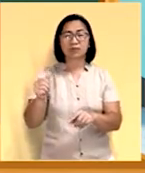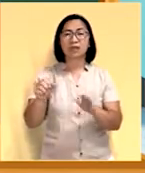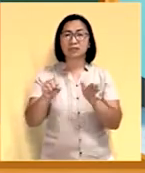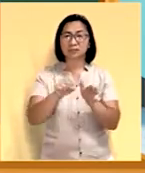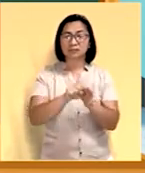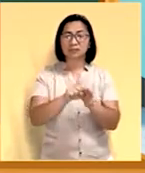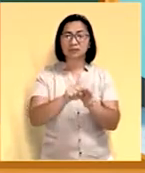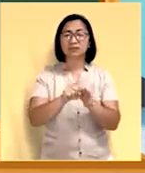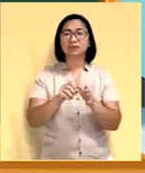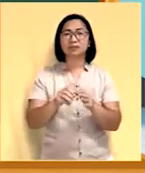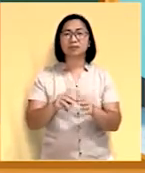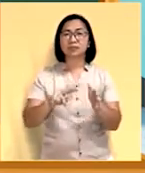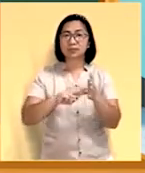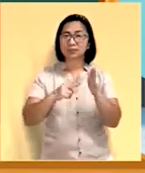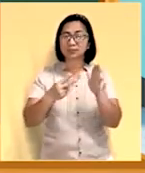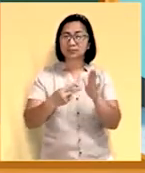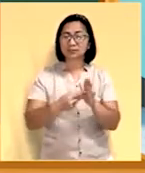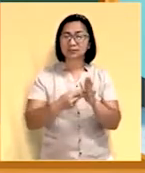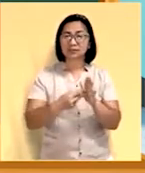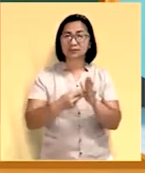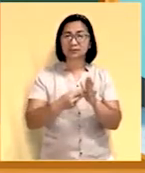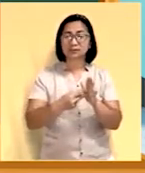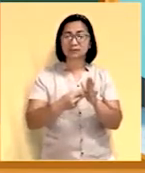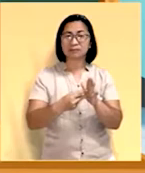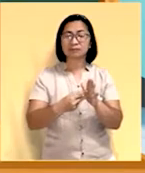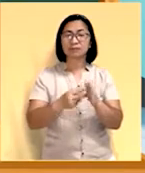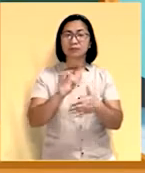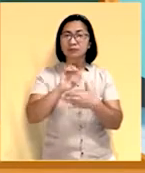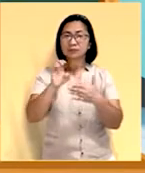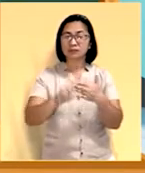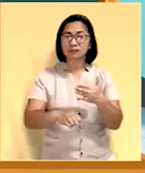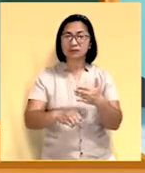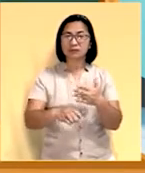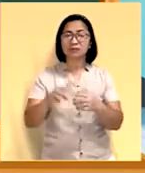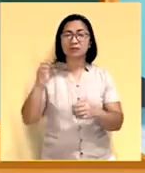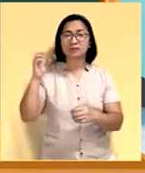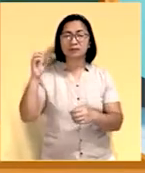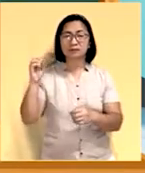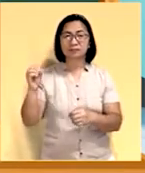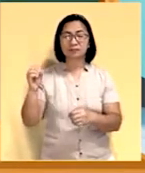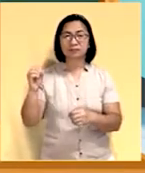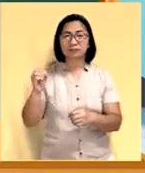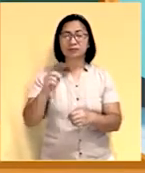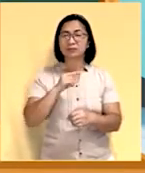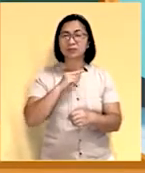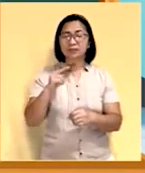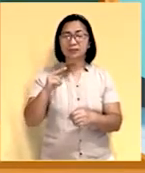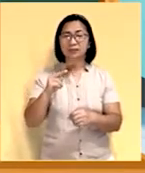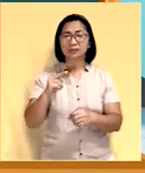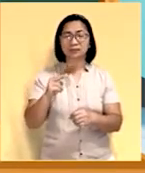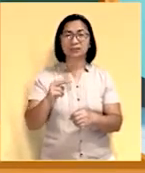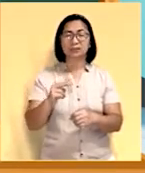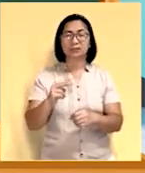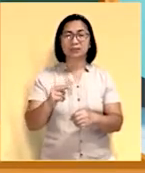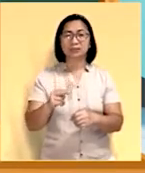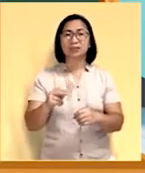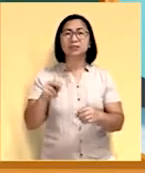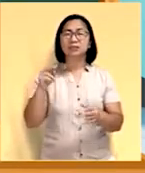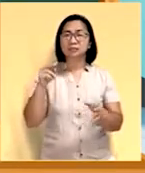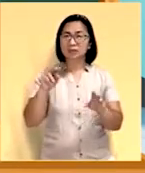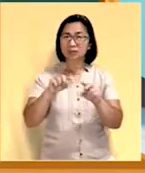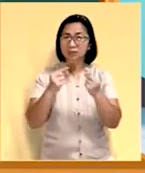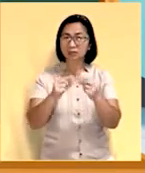nito. Ibig sabihin, nagtatapos ito sa zero at hindi na kailangang